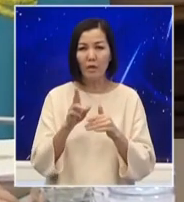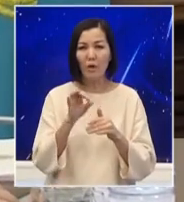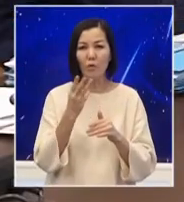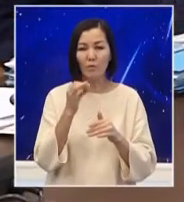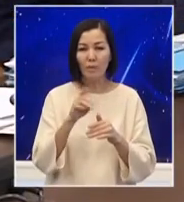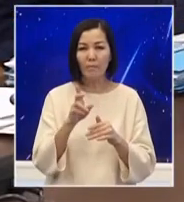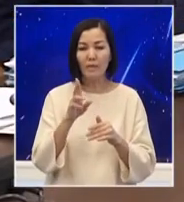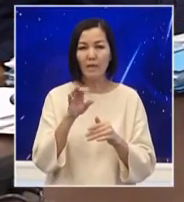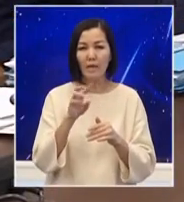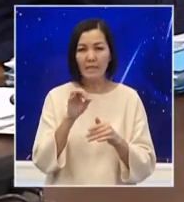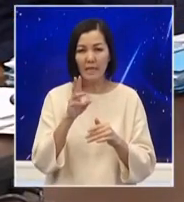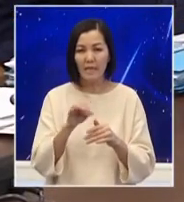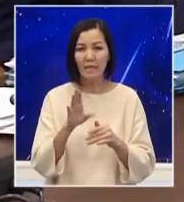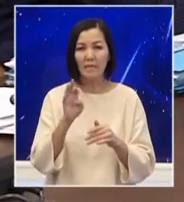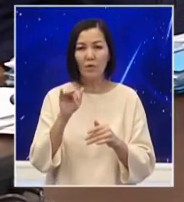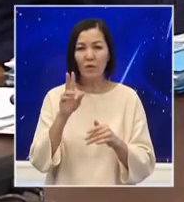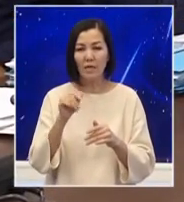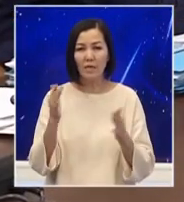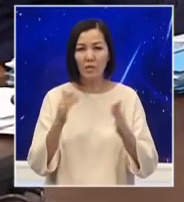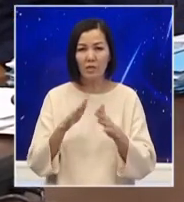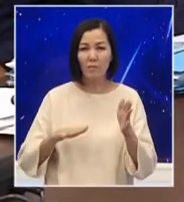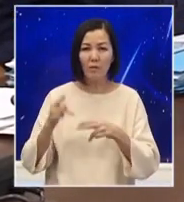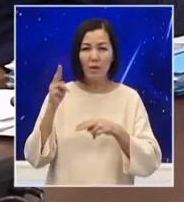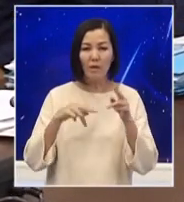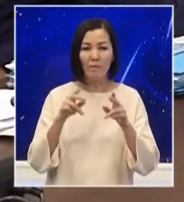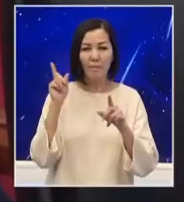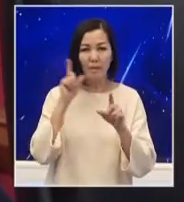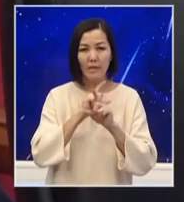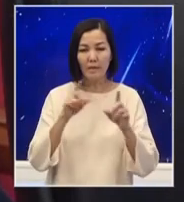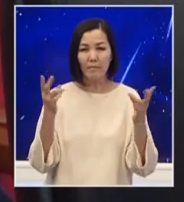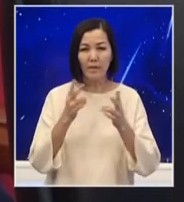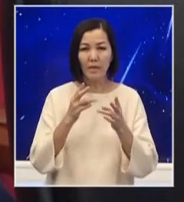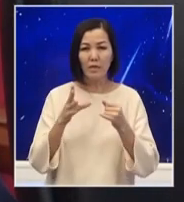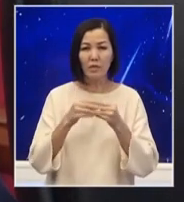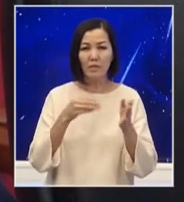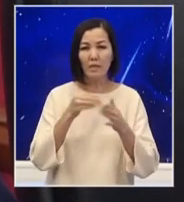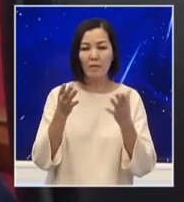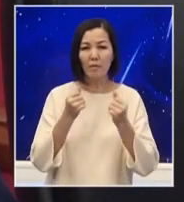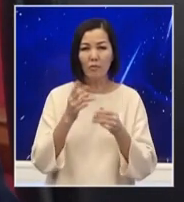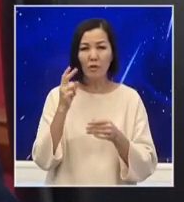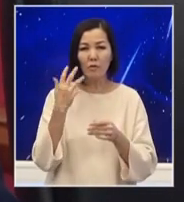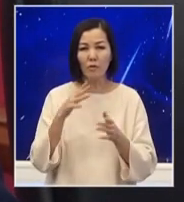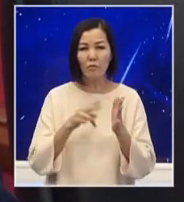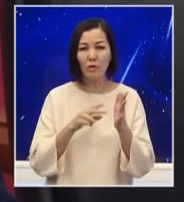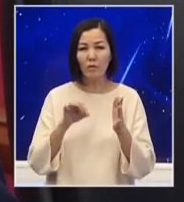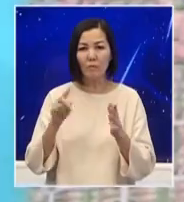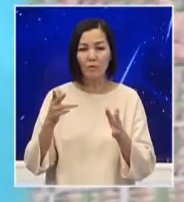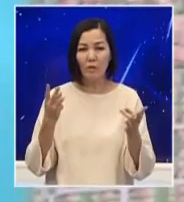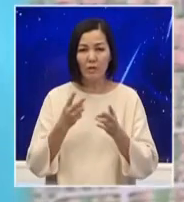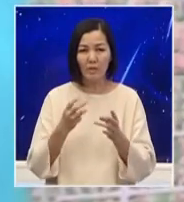ауылы, Қаскелеңнің Сәукеле және Южный ықшам ауданына мектеп салынса, жер сатып алу керек. Барлығына 257 миллион теңге